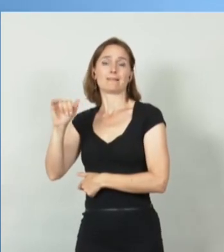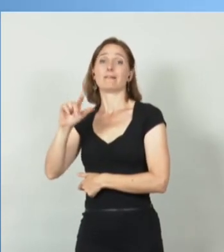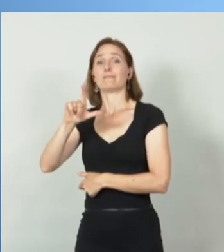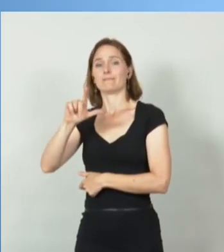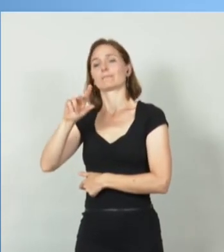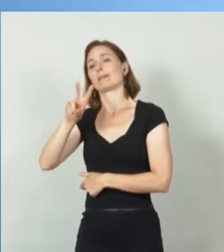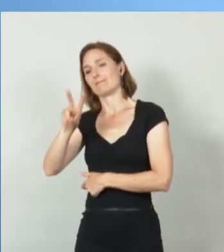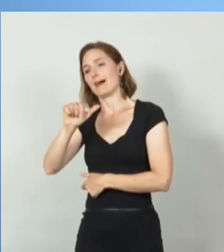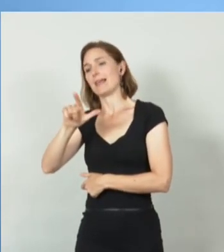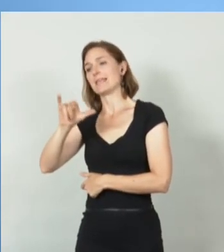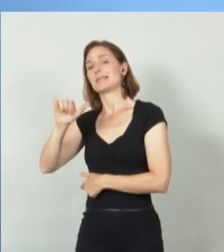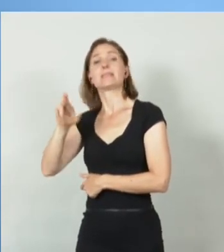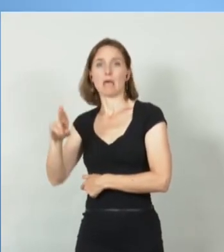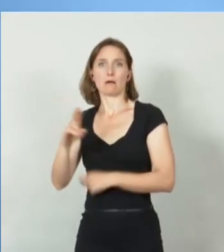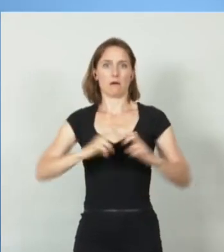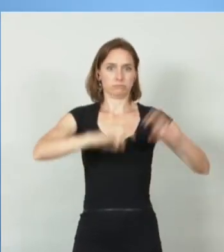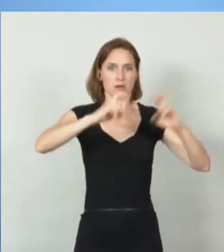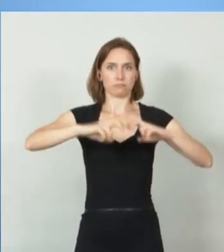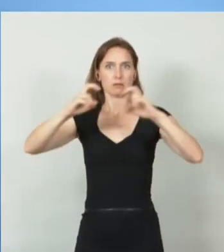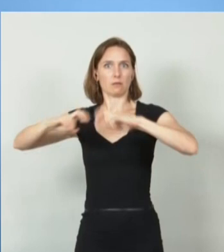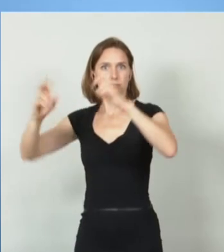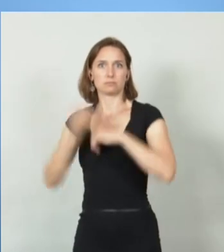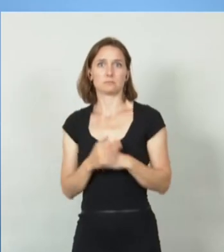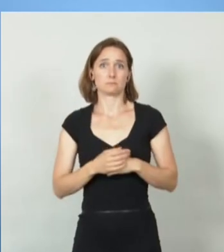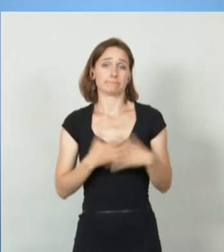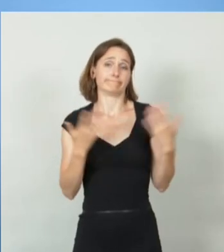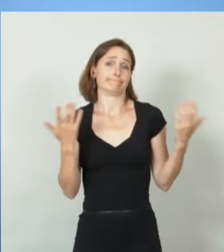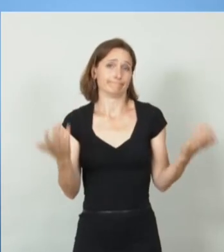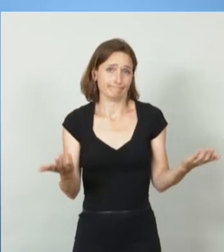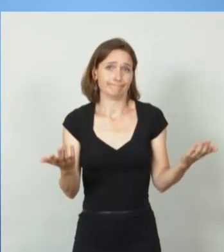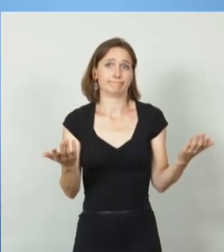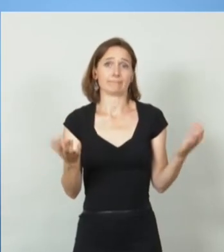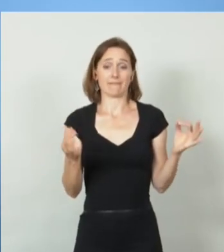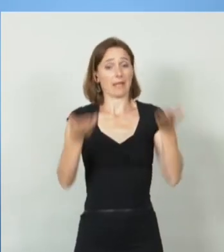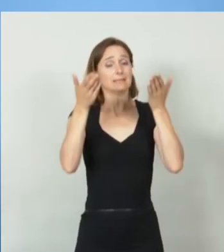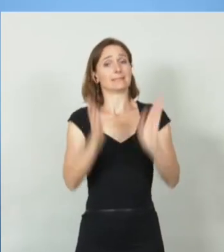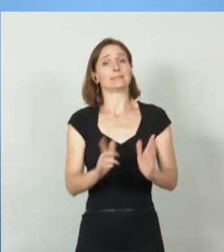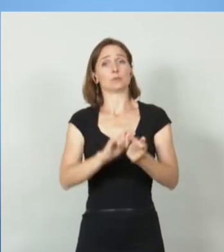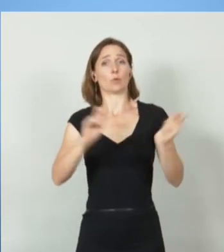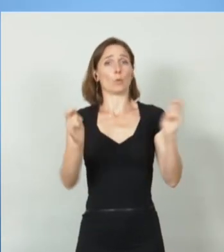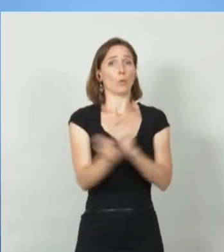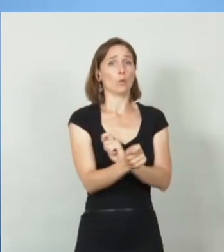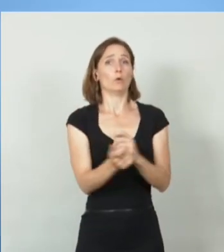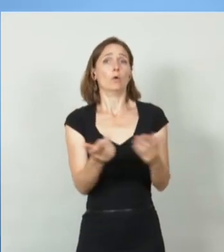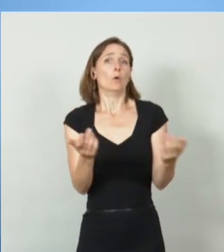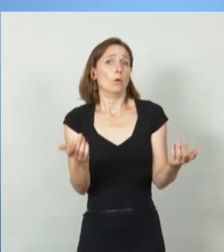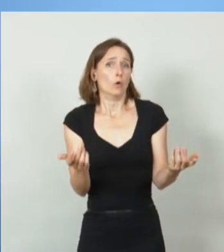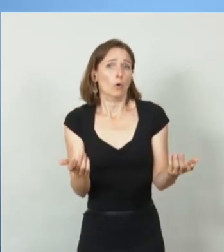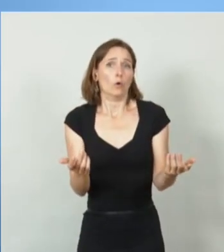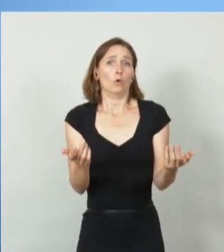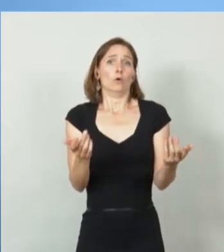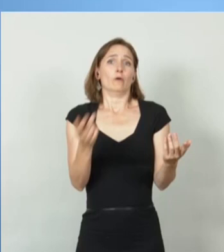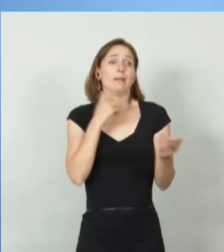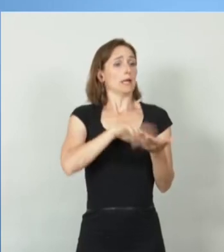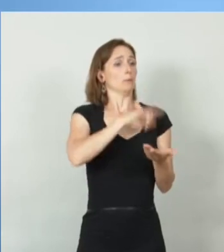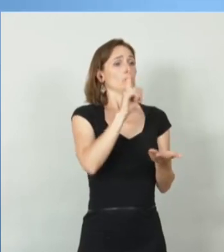donc au final on ne trouve évidemment rien dans cette décision administrative qui remettent en cause les orientations du